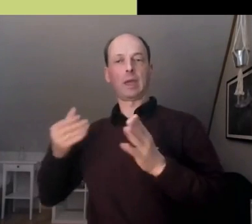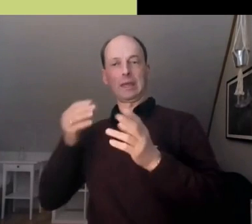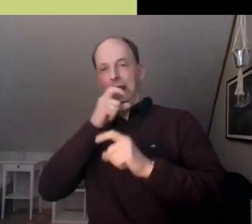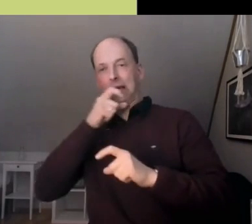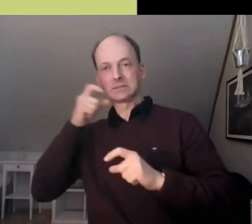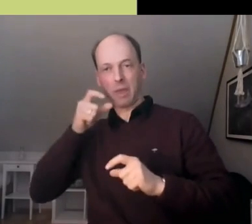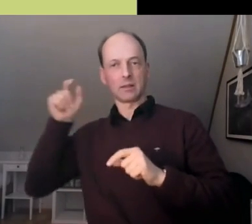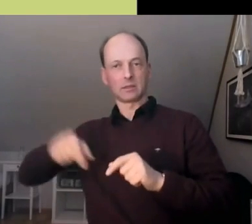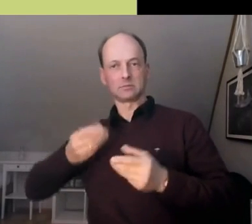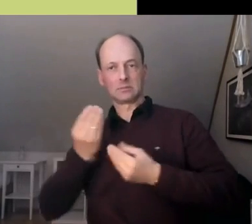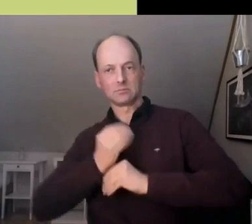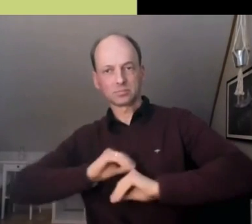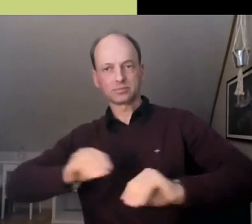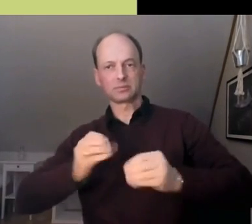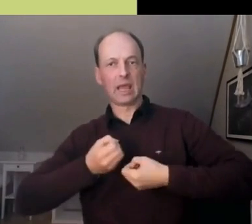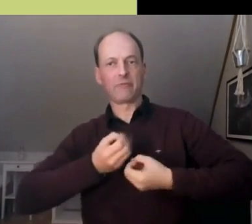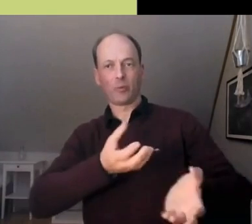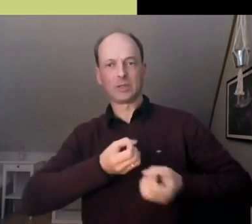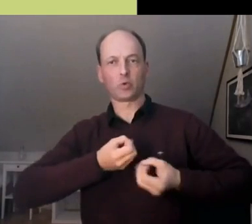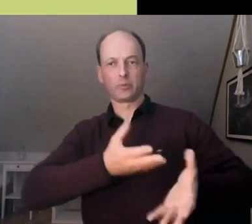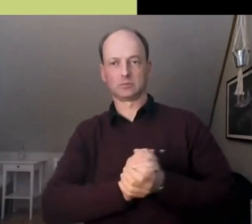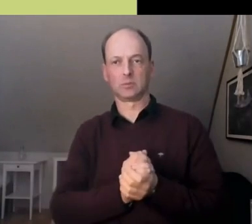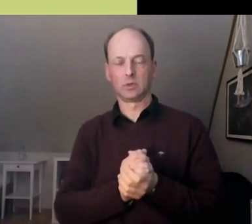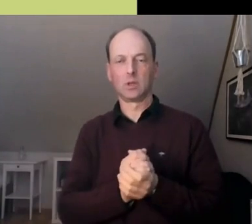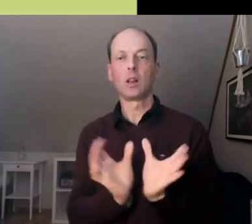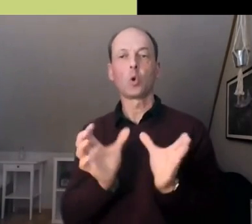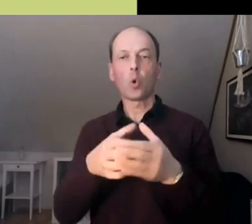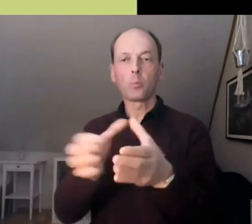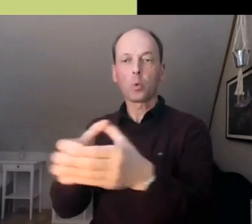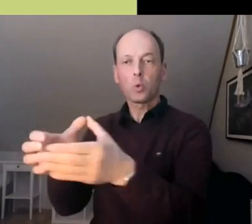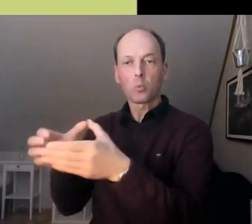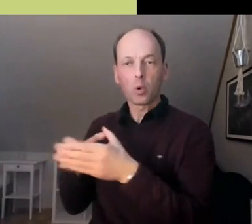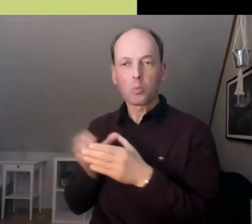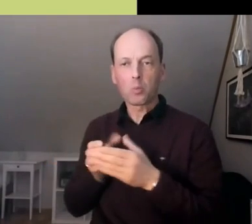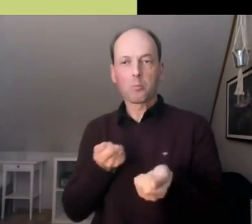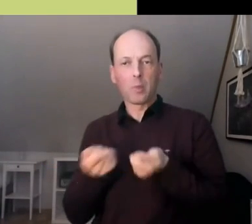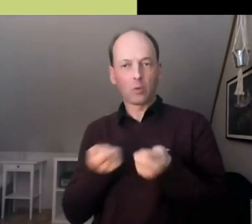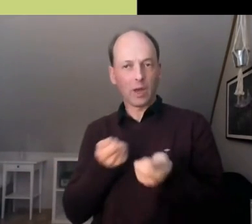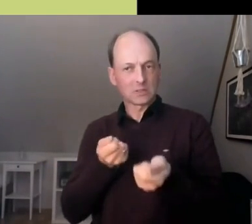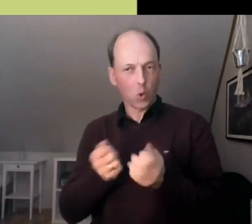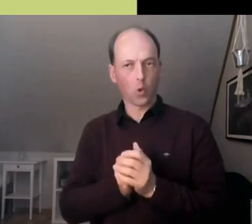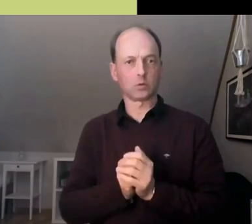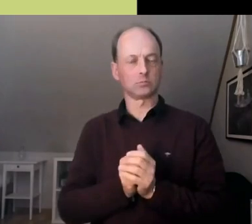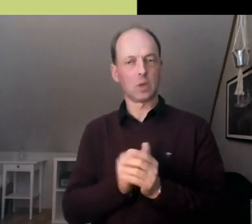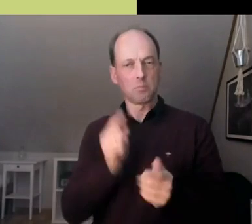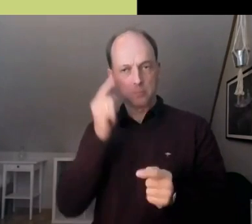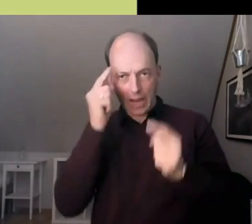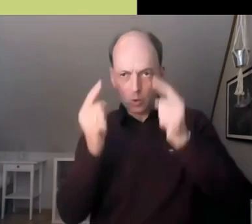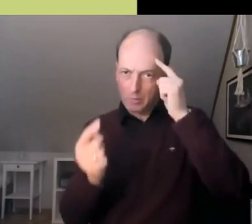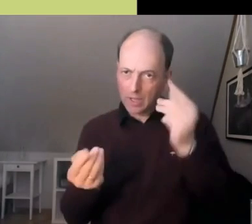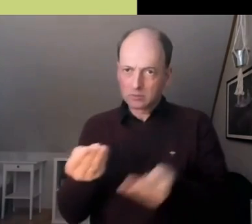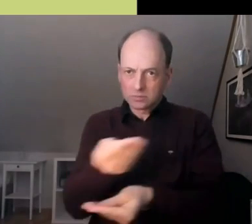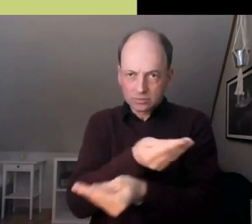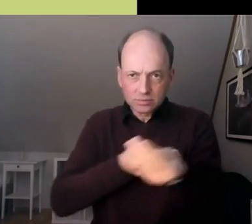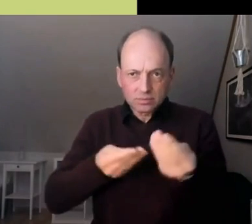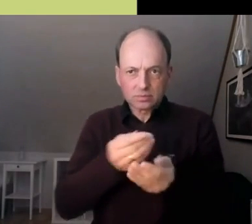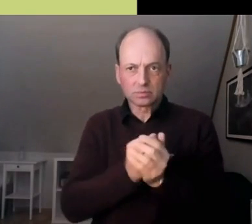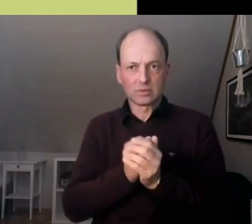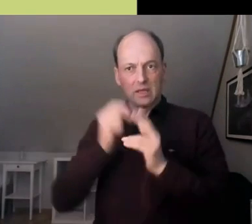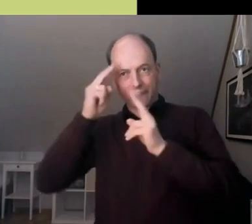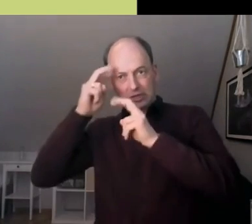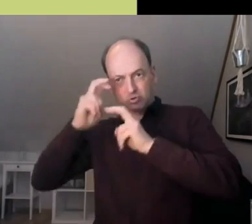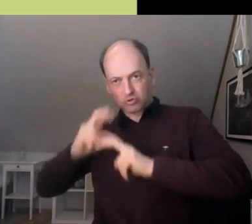Anmoderierte Diskussionen in kleinen Gruppen helfen ihnen, ihre eigenen Meinungen sowie die Bedürfnisse der anderen unter Einbeziehung der